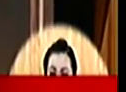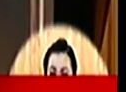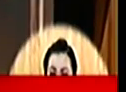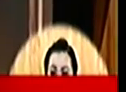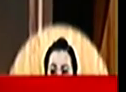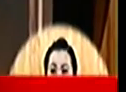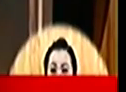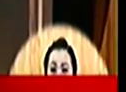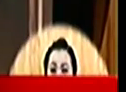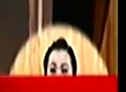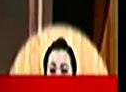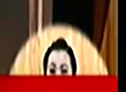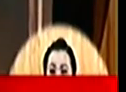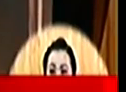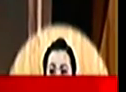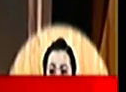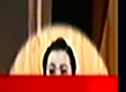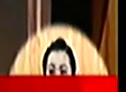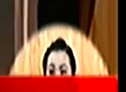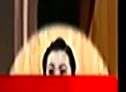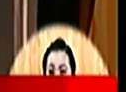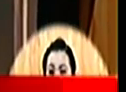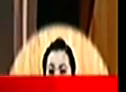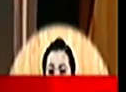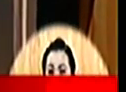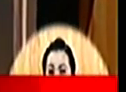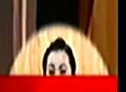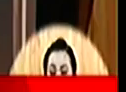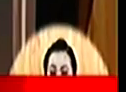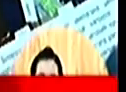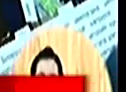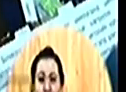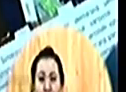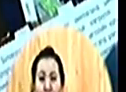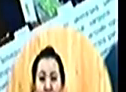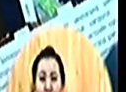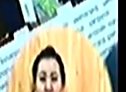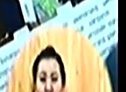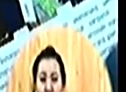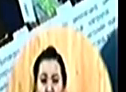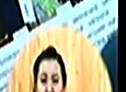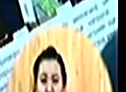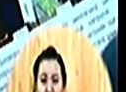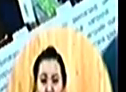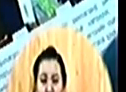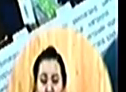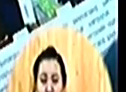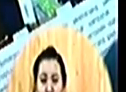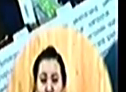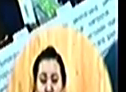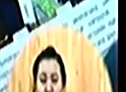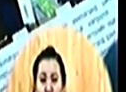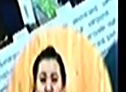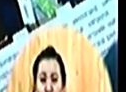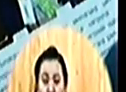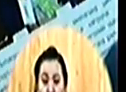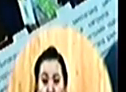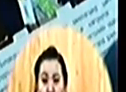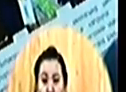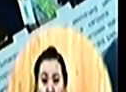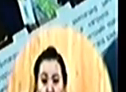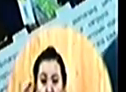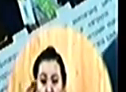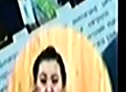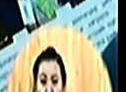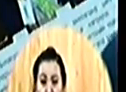замд 308.9 тэрбум төгрөгийн хөрөнгө оруулалт хийсэн байна. Мөн Улаанбаатар хотын агарын бохирлыг бууруулах зорилгоор сайжруулсан